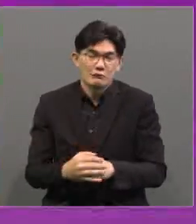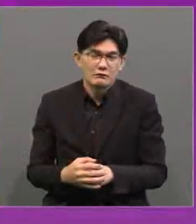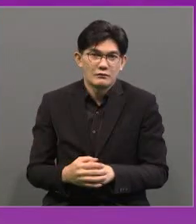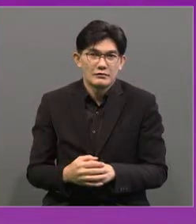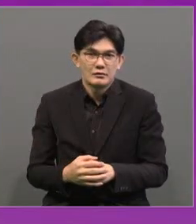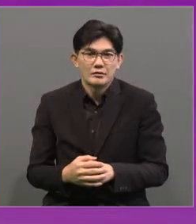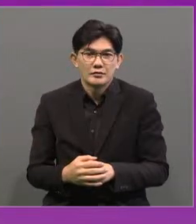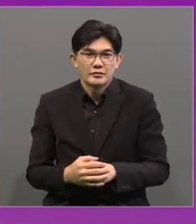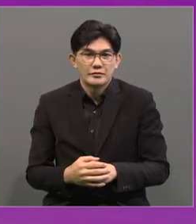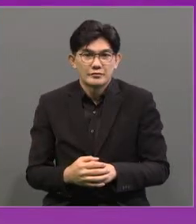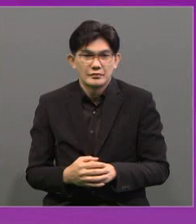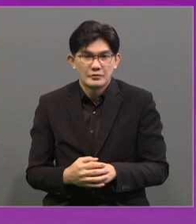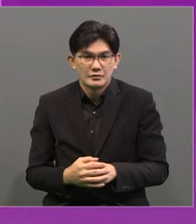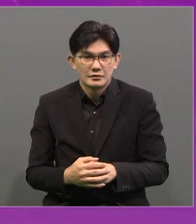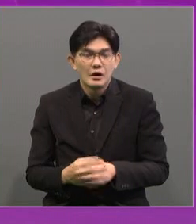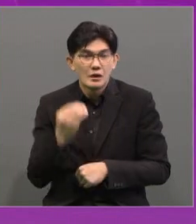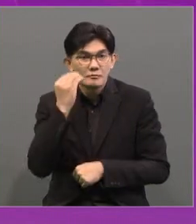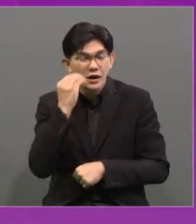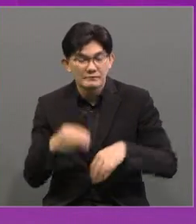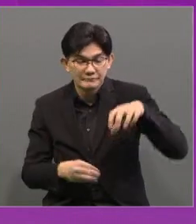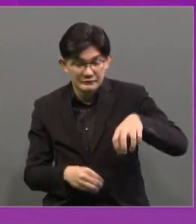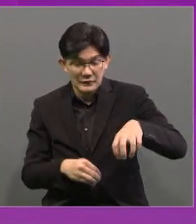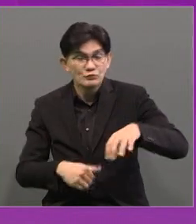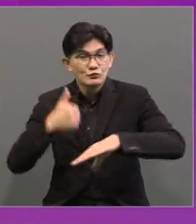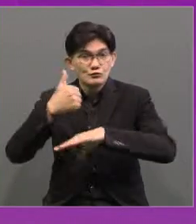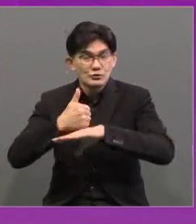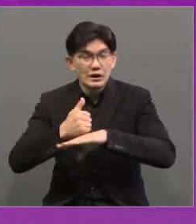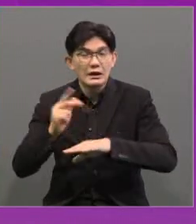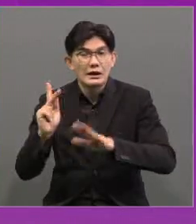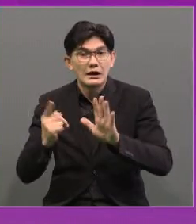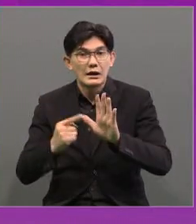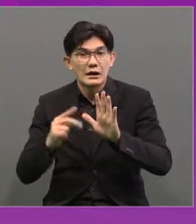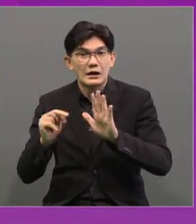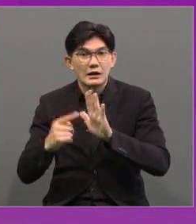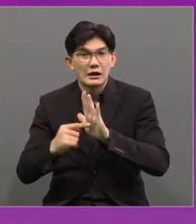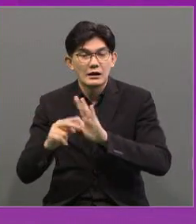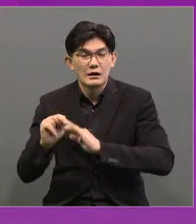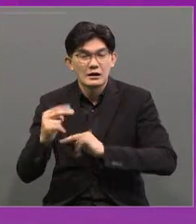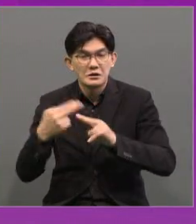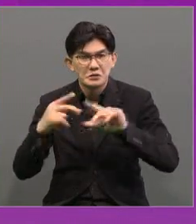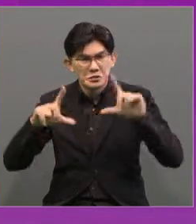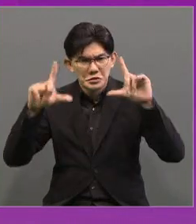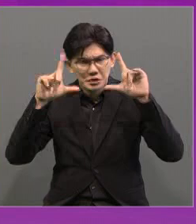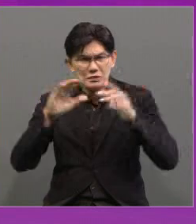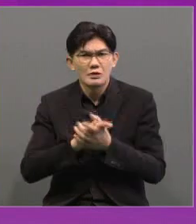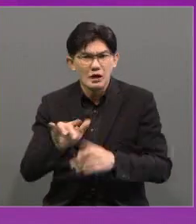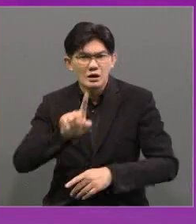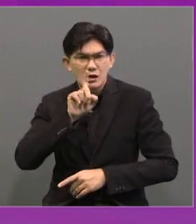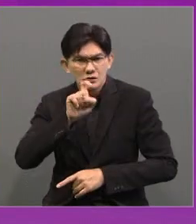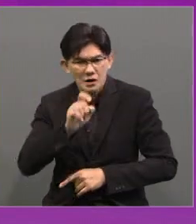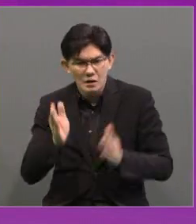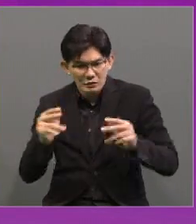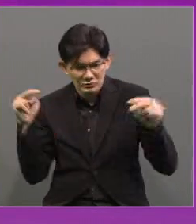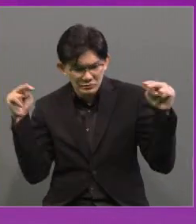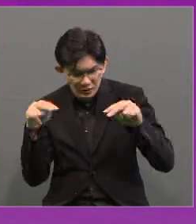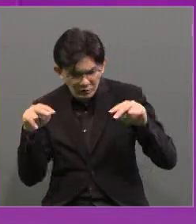นะคะปรากฏว่าบ้านที่เกิดเหตุเนี่ยก็เป็นบ้านของกำนันชื่อดังคนหนึ่งในพื้นที่นะคะไปสอบถามจากพยานที่เขาบ